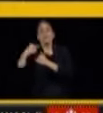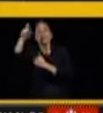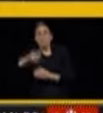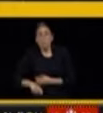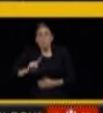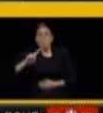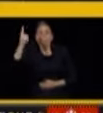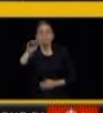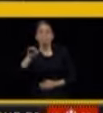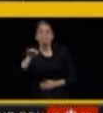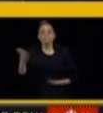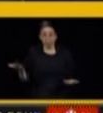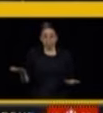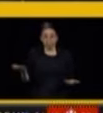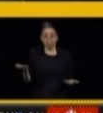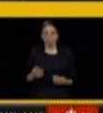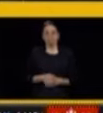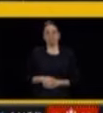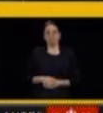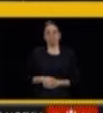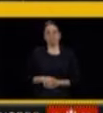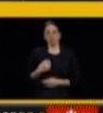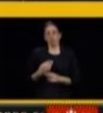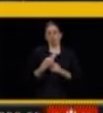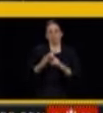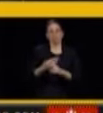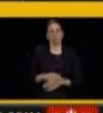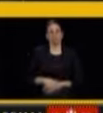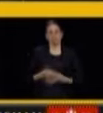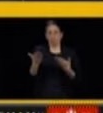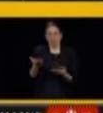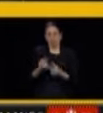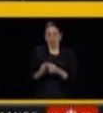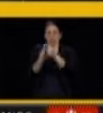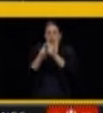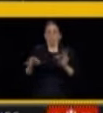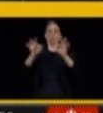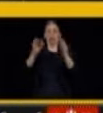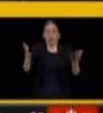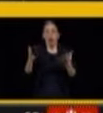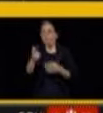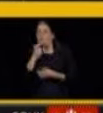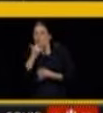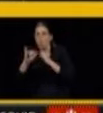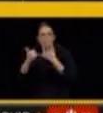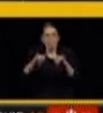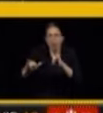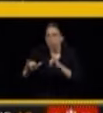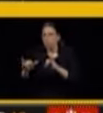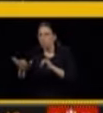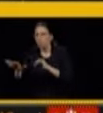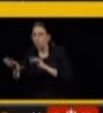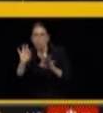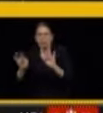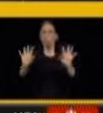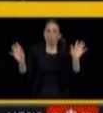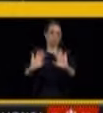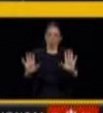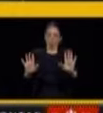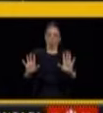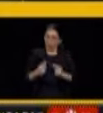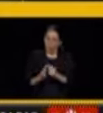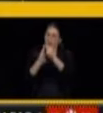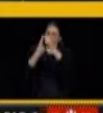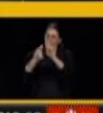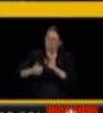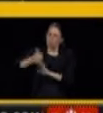priorité actuellement, ce n'est pas de trouver des coupables, c'est de s'occuper des aînés. S'occuper des aînés qui sont les